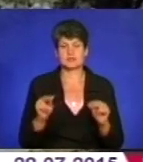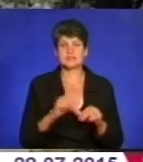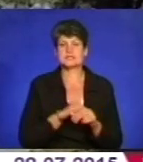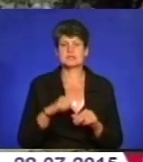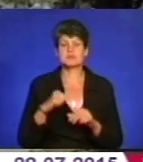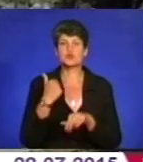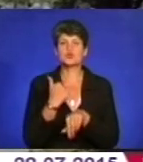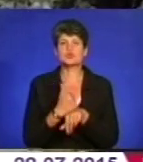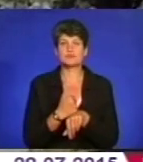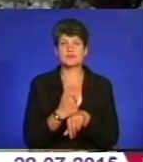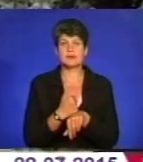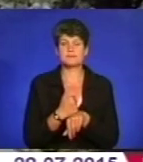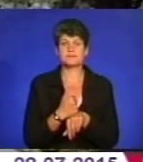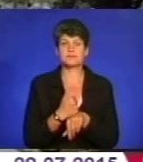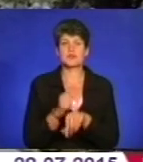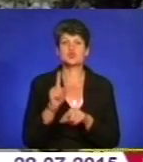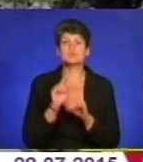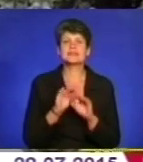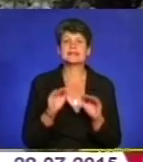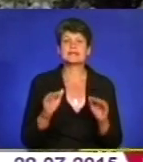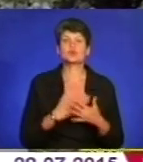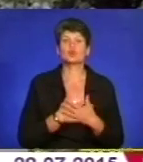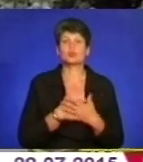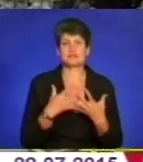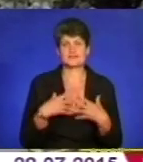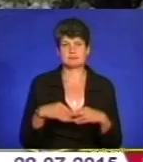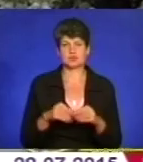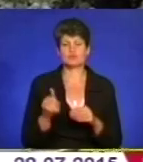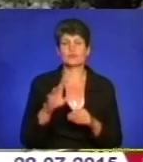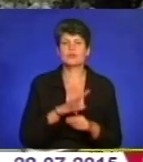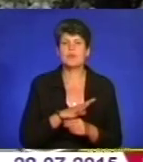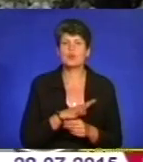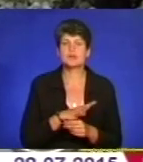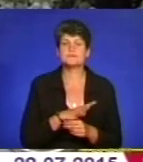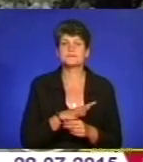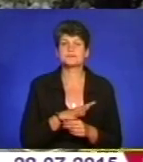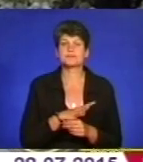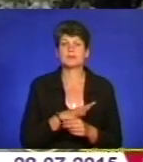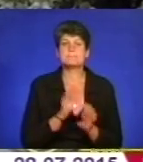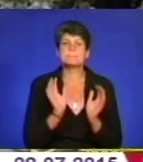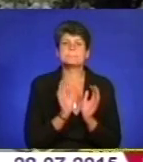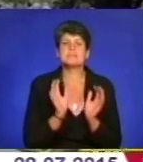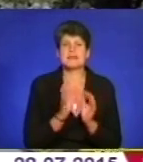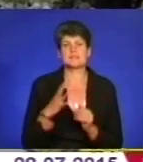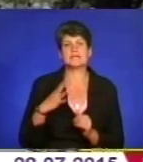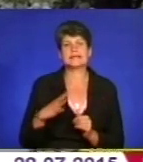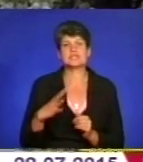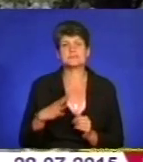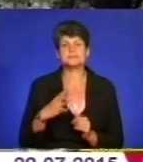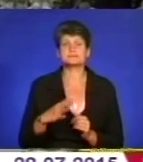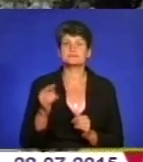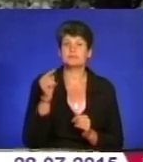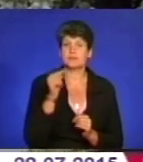основне, щоб дитину любили в сім'ї, щоб вона була, як то кажуть, плекана і чекана. І